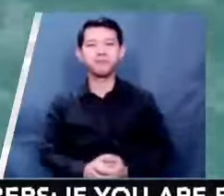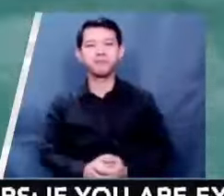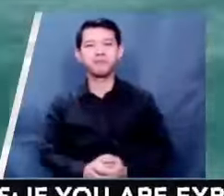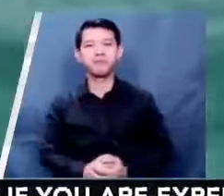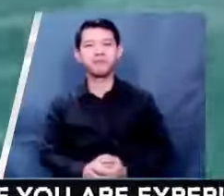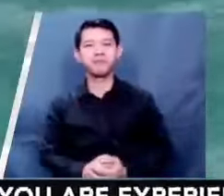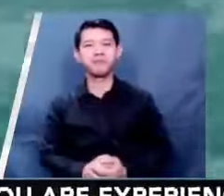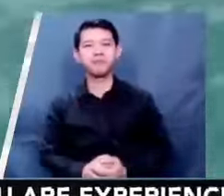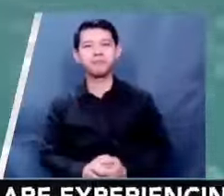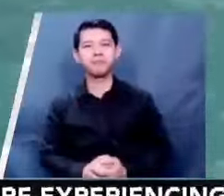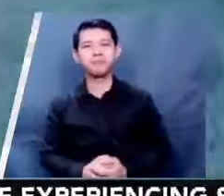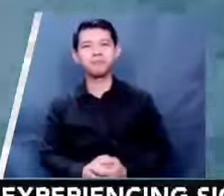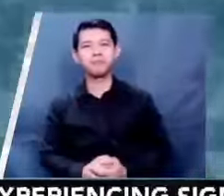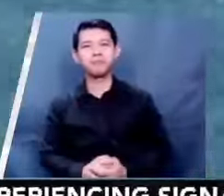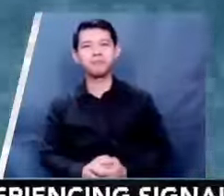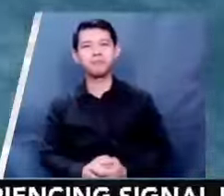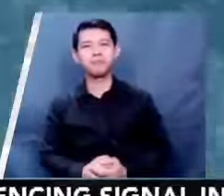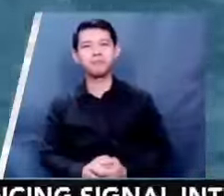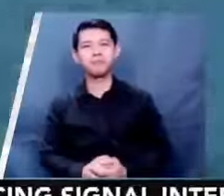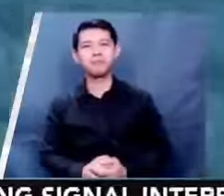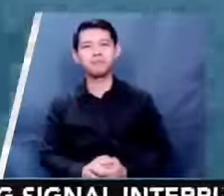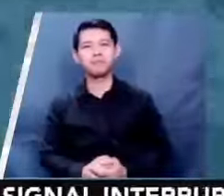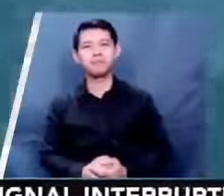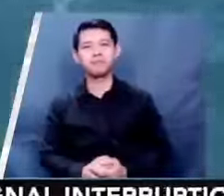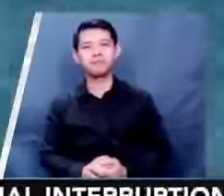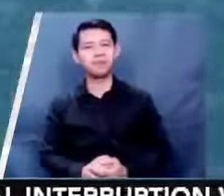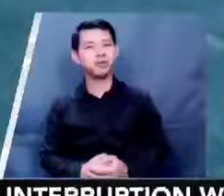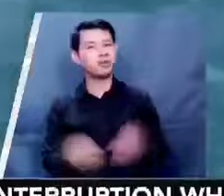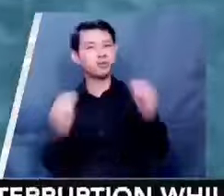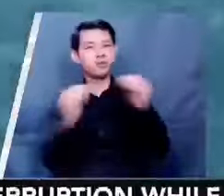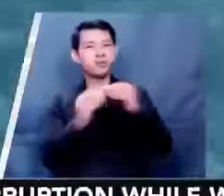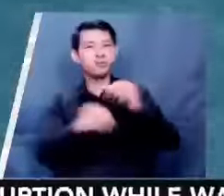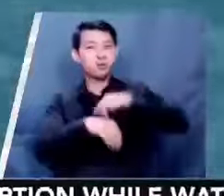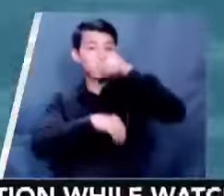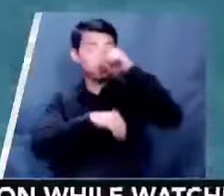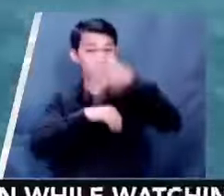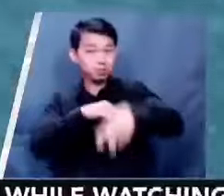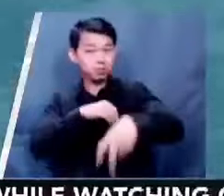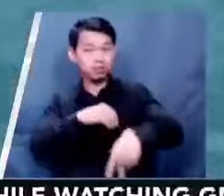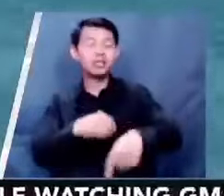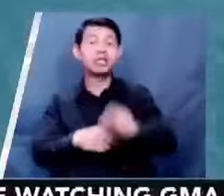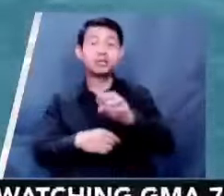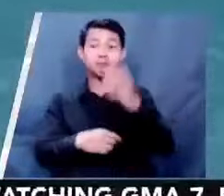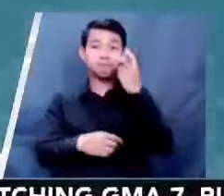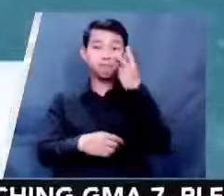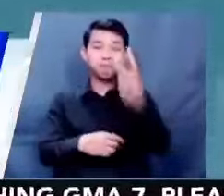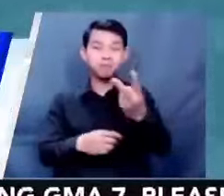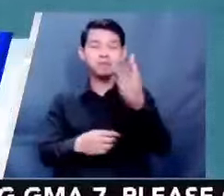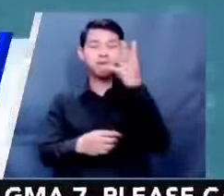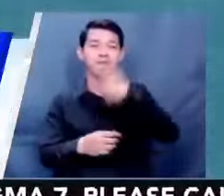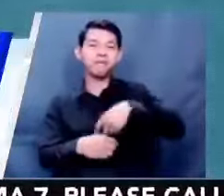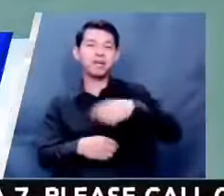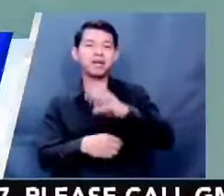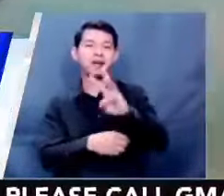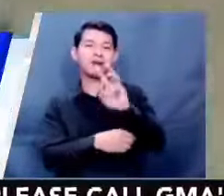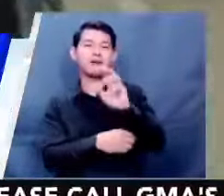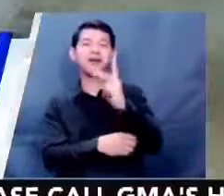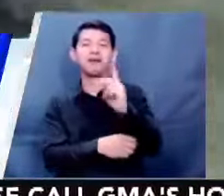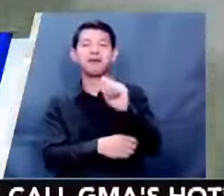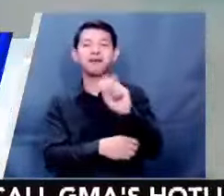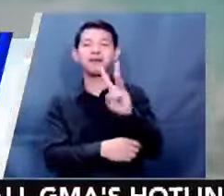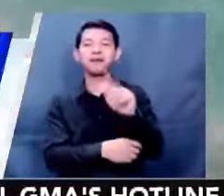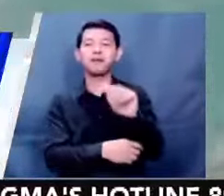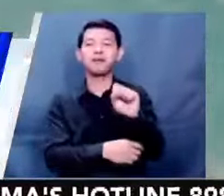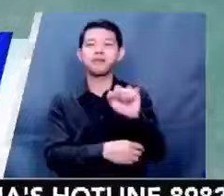Mapapaan ni Talon ka kapag napuntahan ang malaparaisong ganda ng Kawasan Falls sa Cebu. Kerman ito si Justin, nagawa